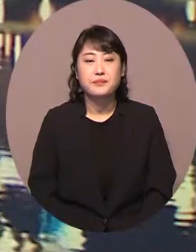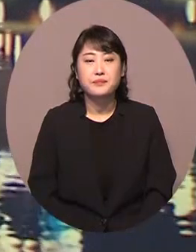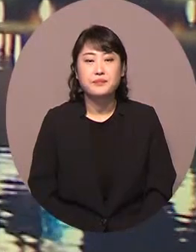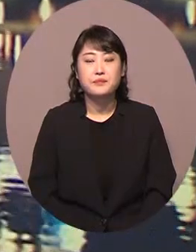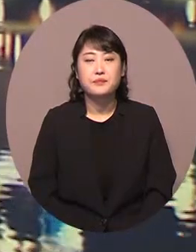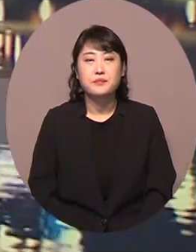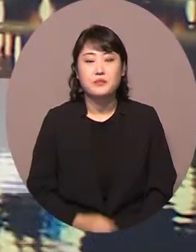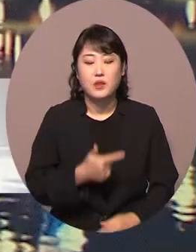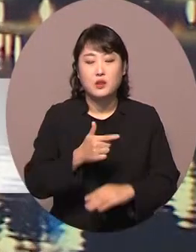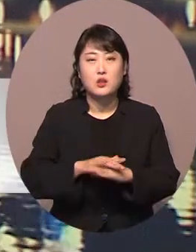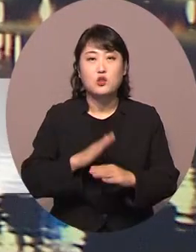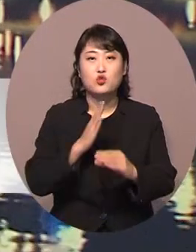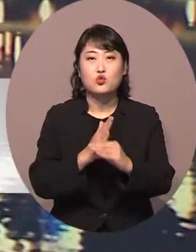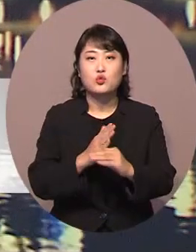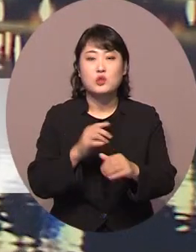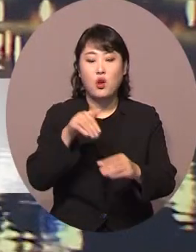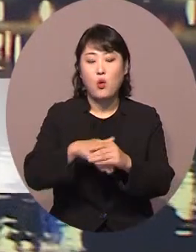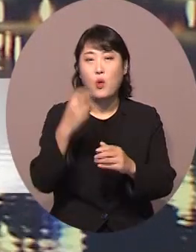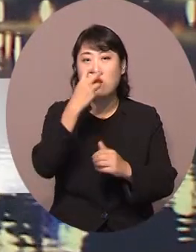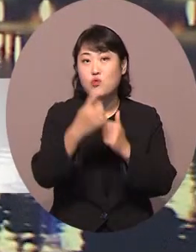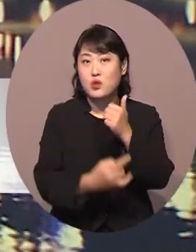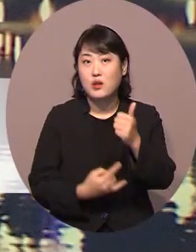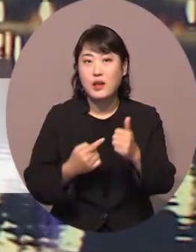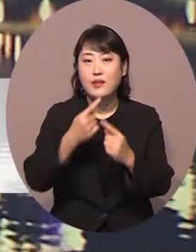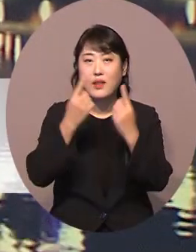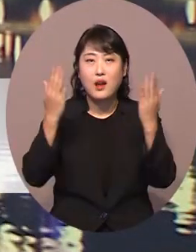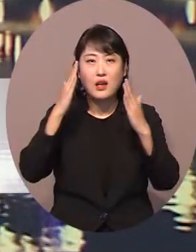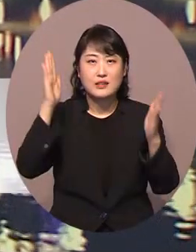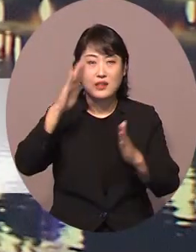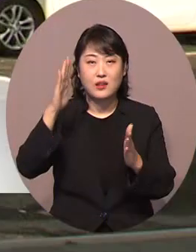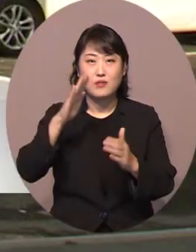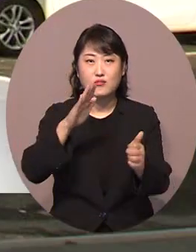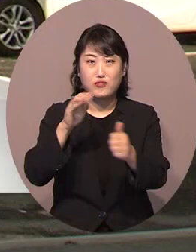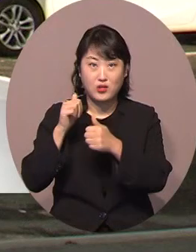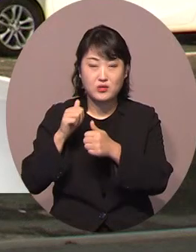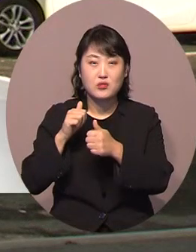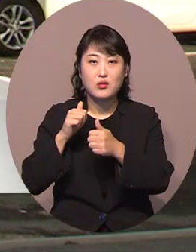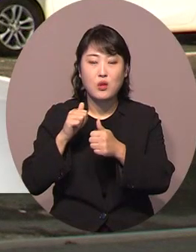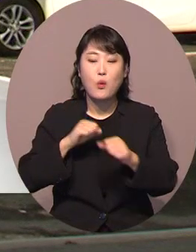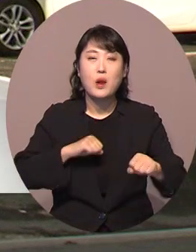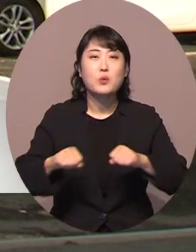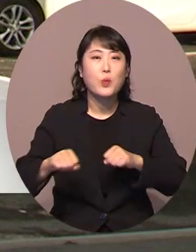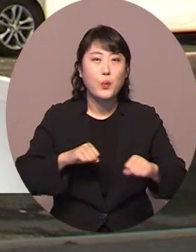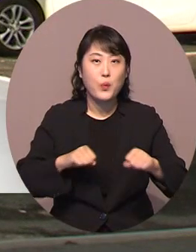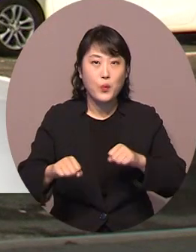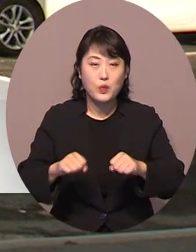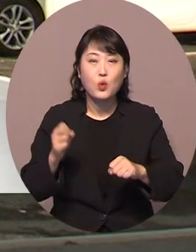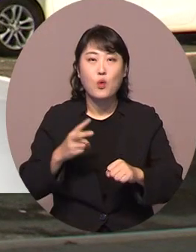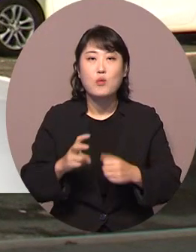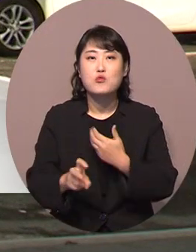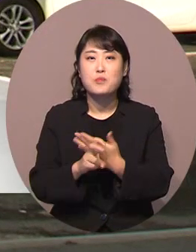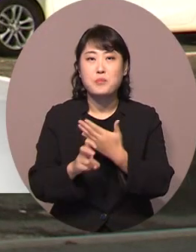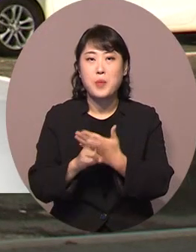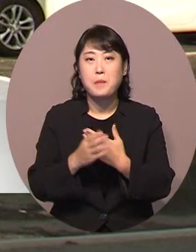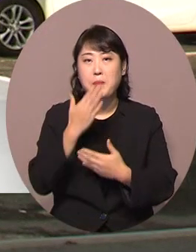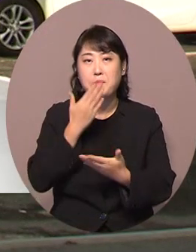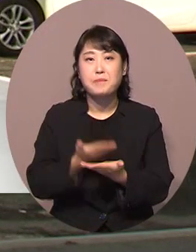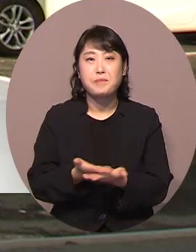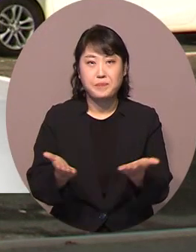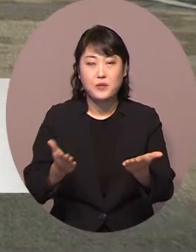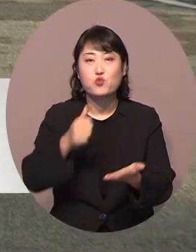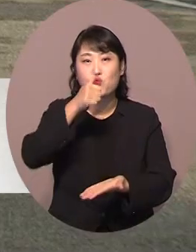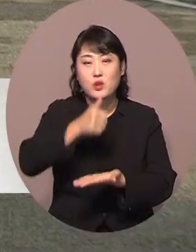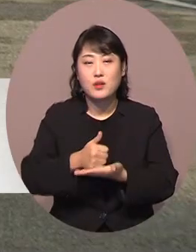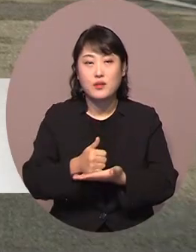대전 중구 선거 관리 위원회가 대학생들을 동원해 총선 선거 운동을 벌리고 불법적으로 대가를 제공한